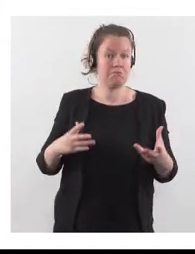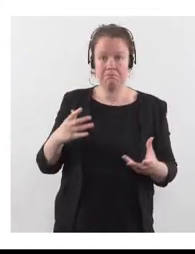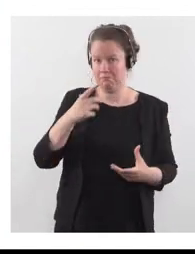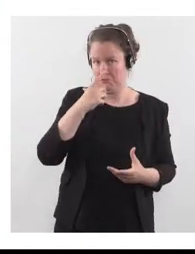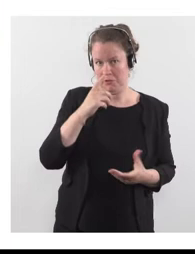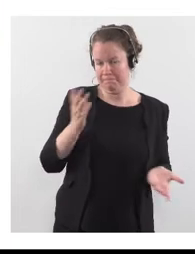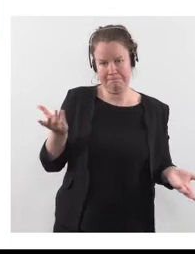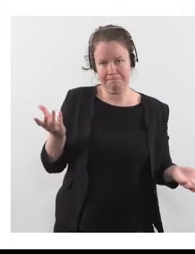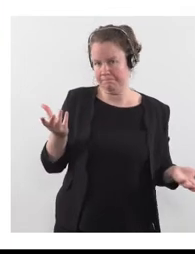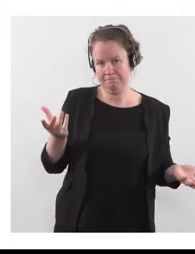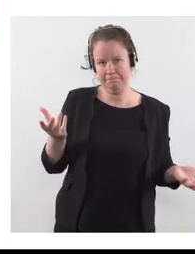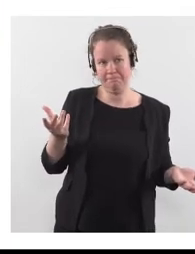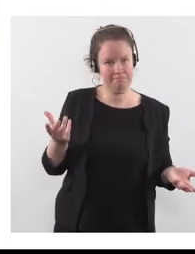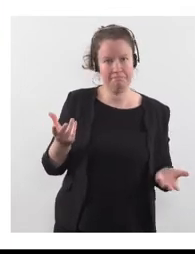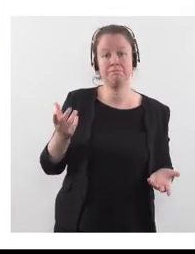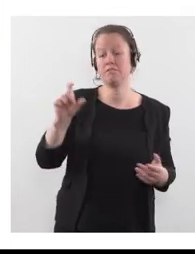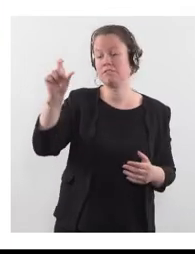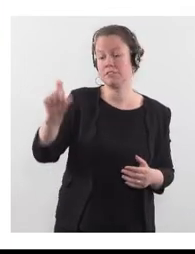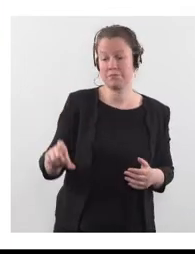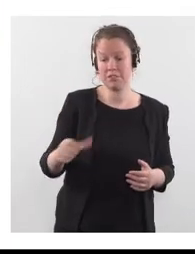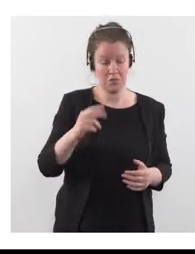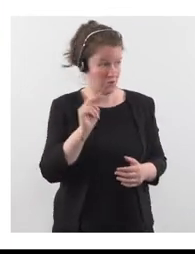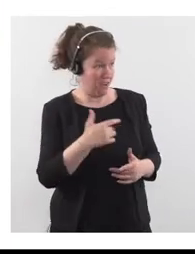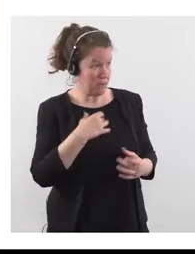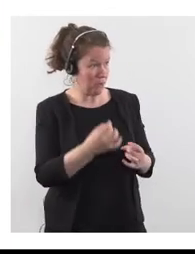mais finalement, la personne n'a pas souhaité faire appel.